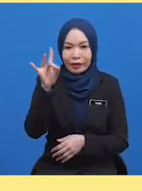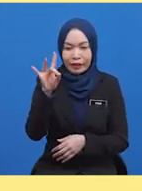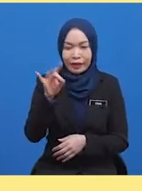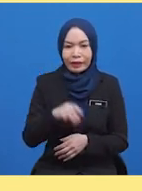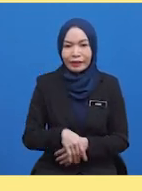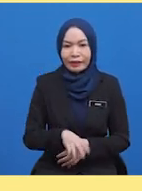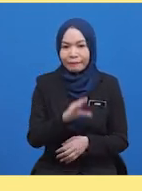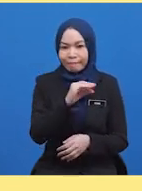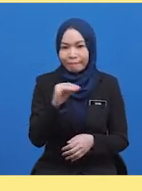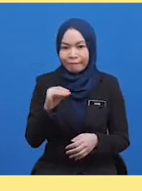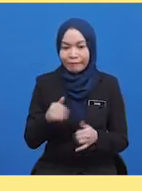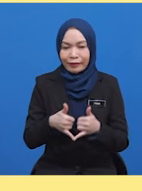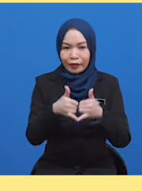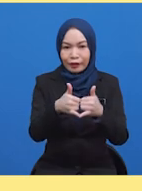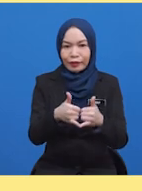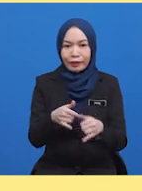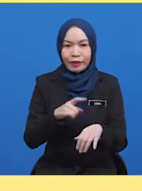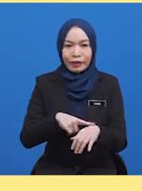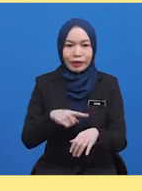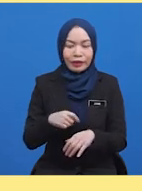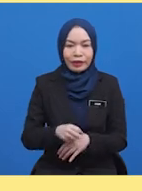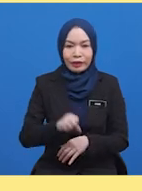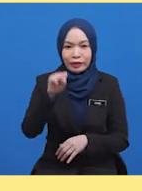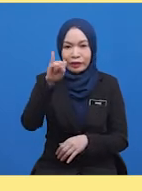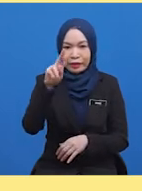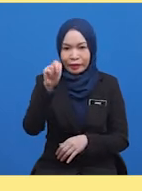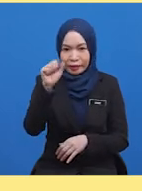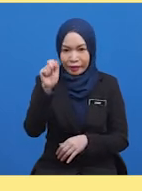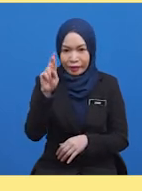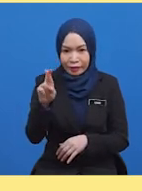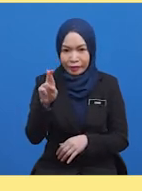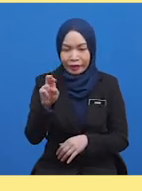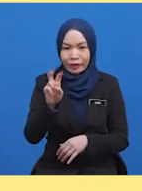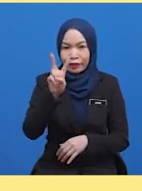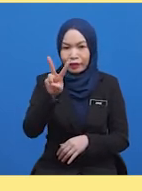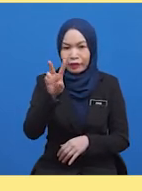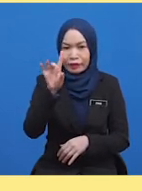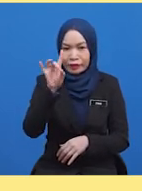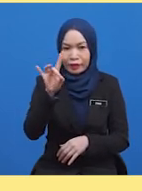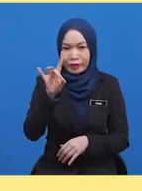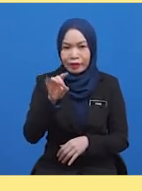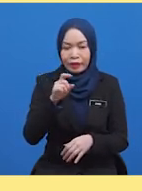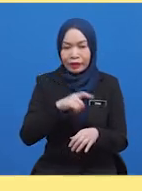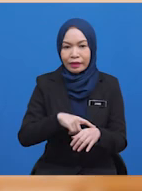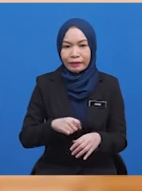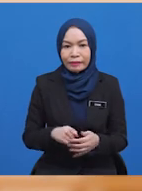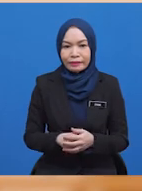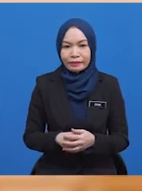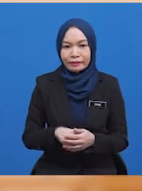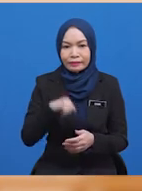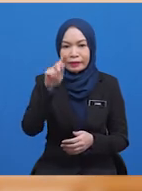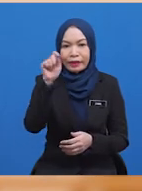remarkable word di China International photography Awards 2018 di Itali